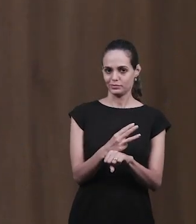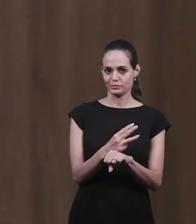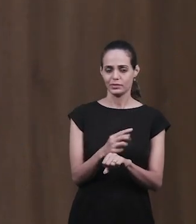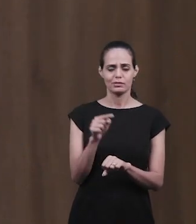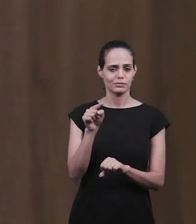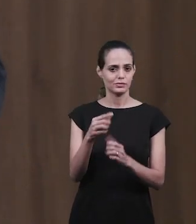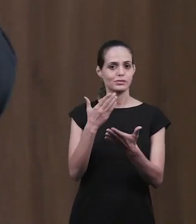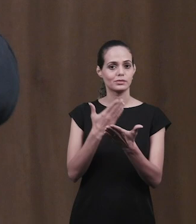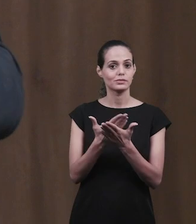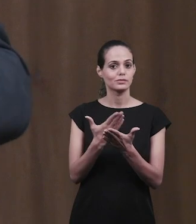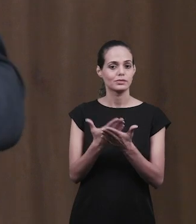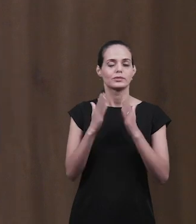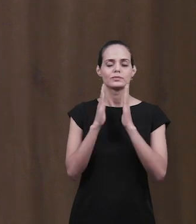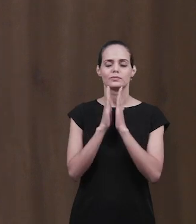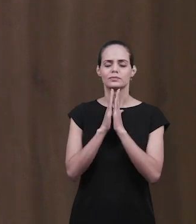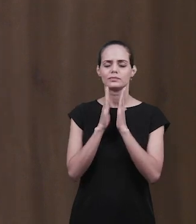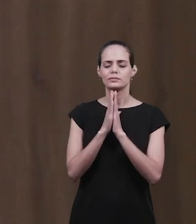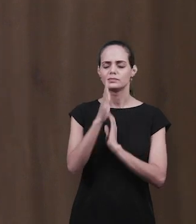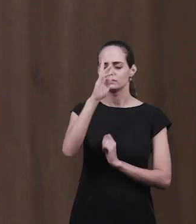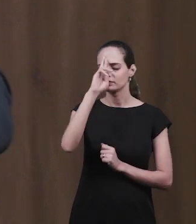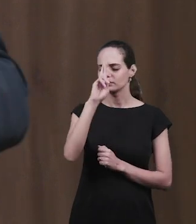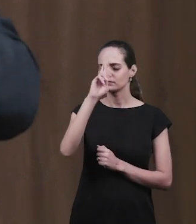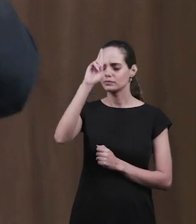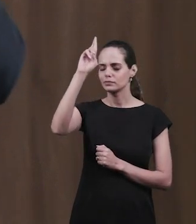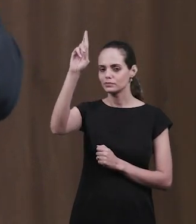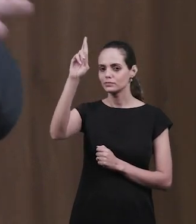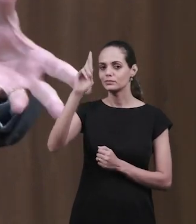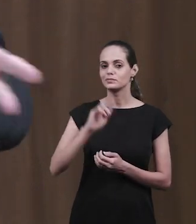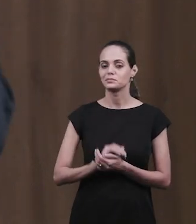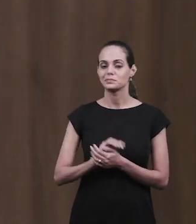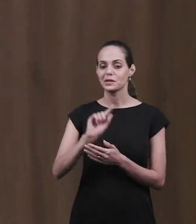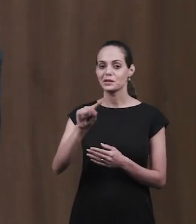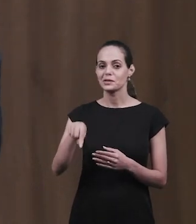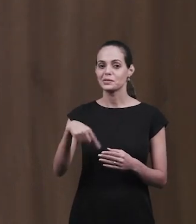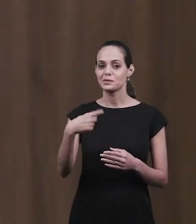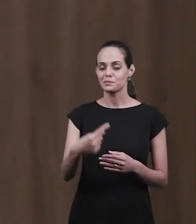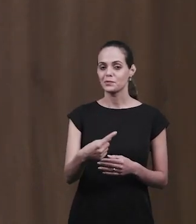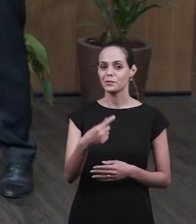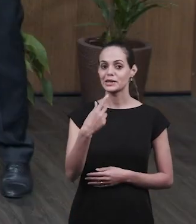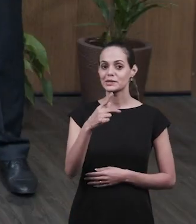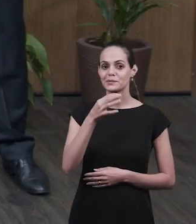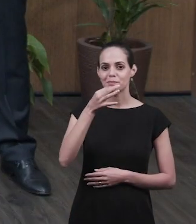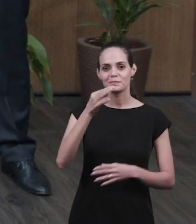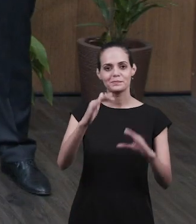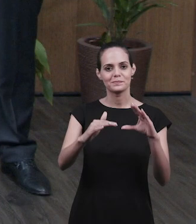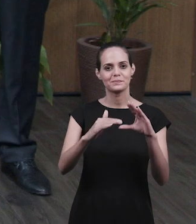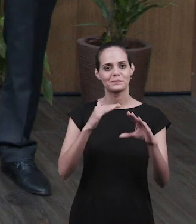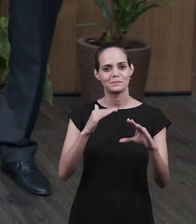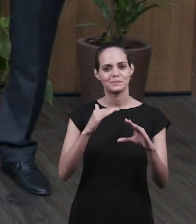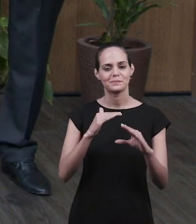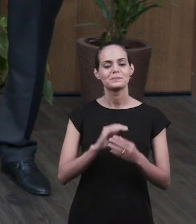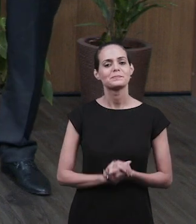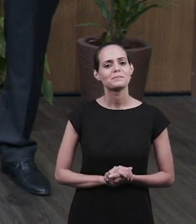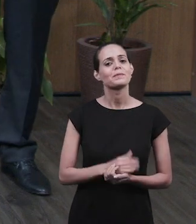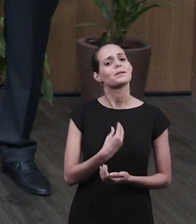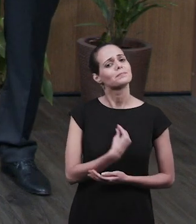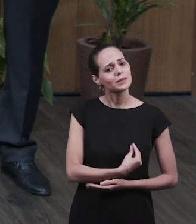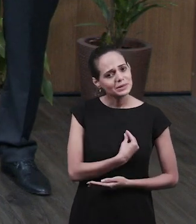pouvez étudier, prier, chercher le Seigneur et après envoyer votre commentaire.